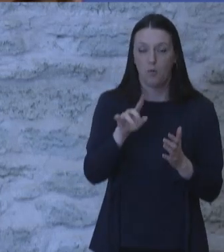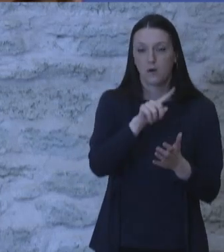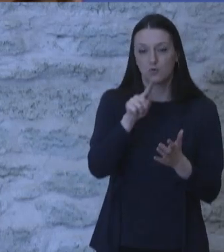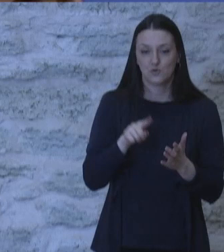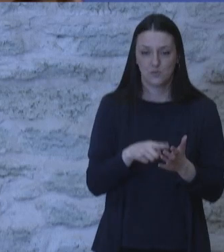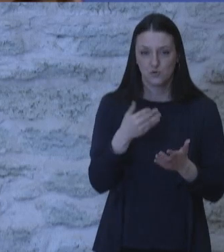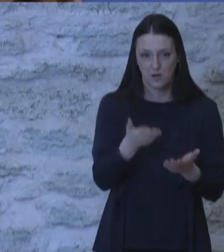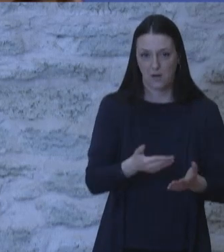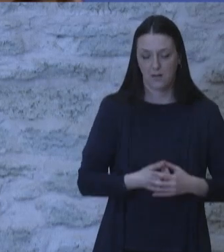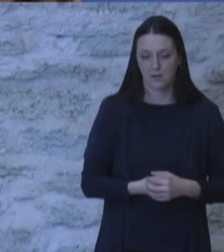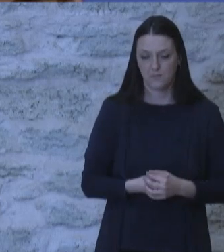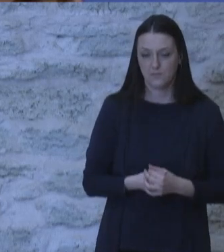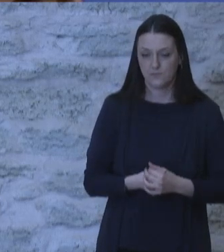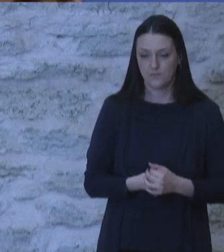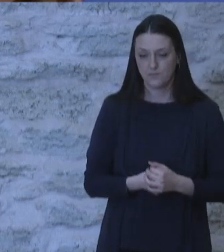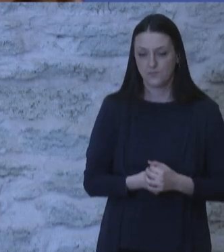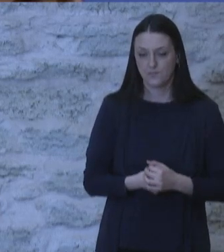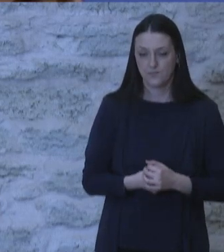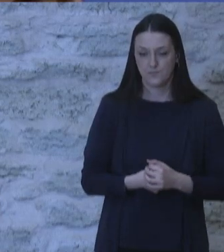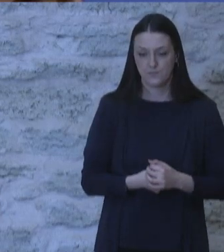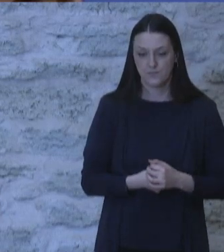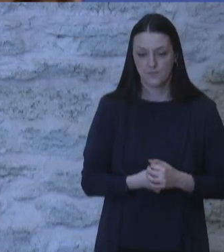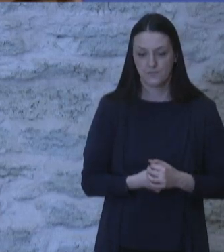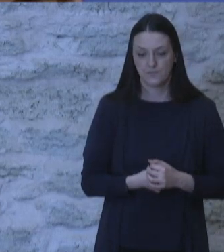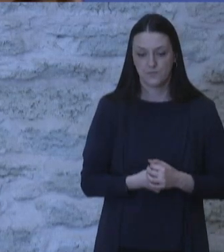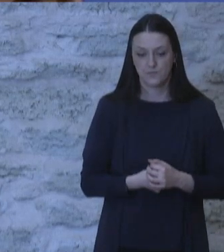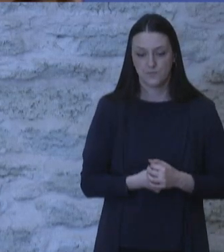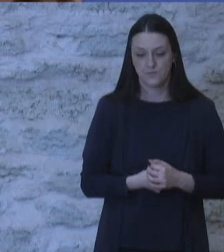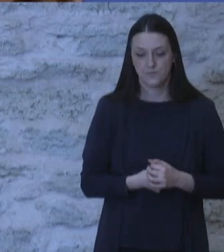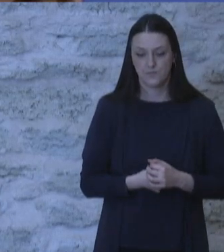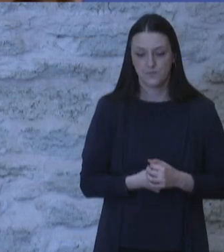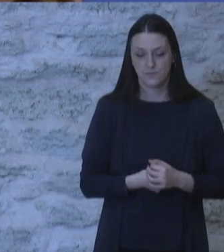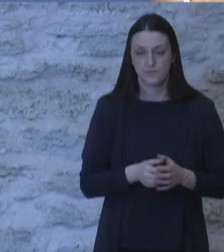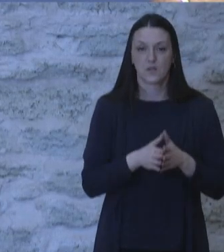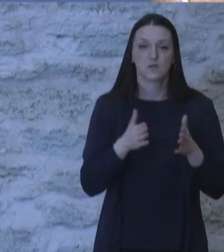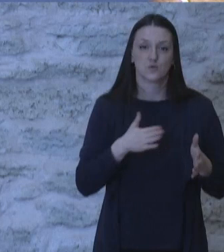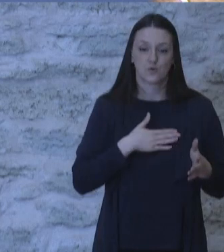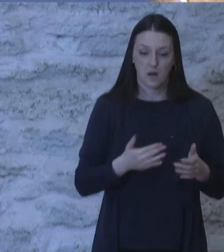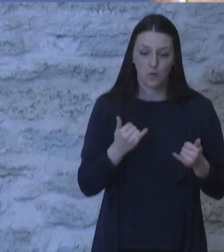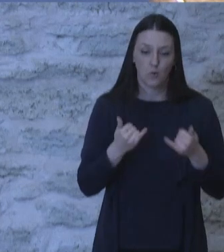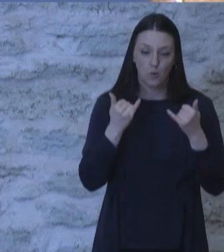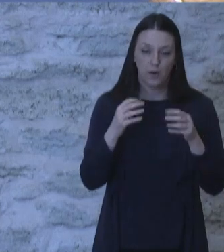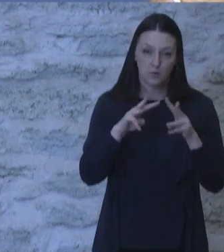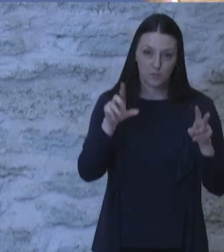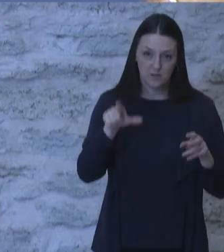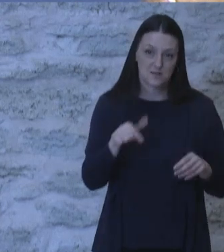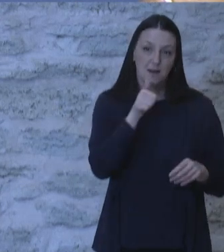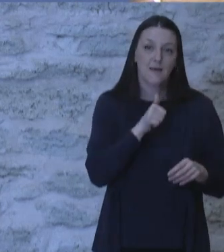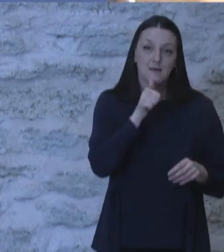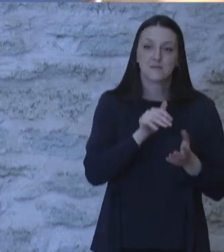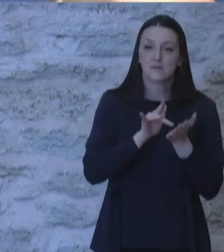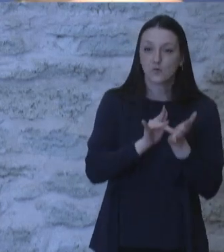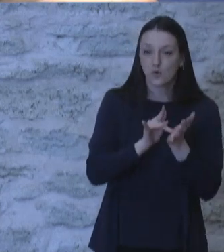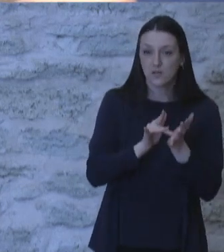majandus- ja taristuminister Taav Jaasale. Palun. Suur tänu ja juhataja, lõhupeedud minister. Eesti turismi,